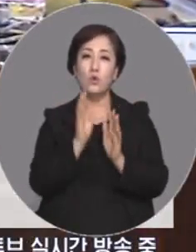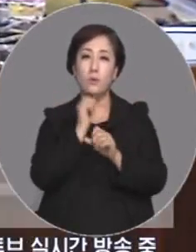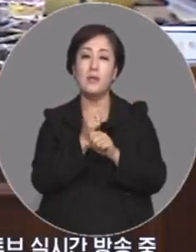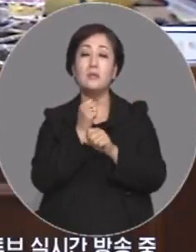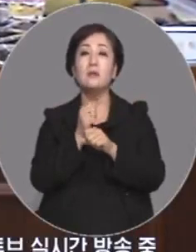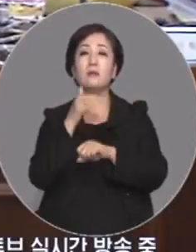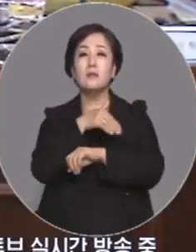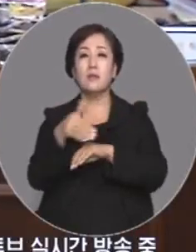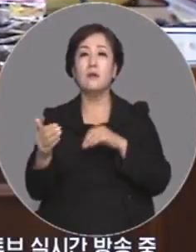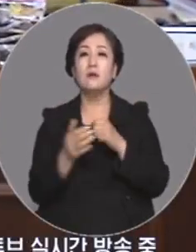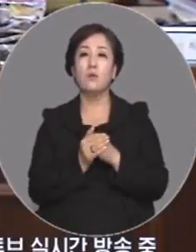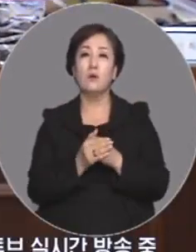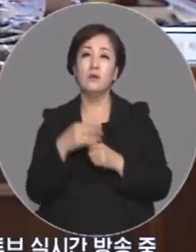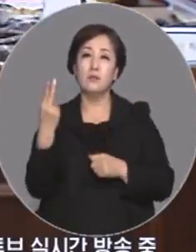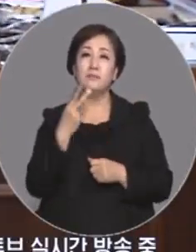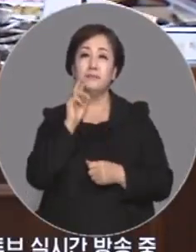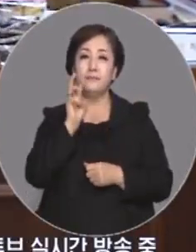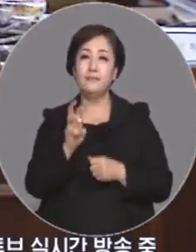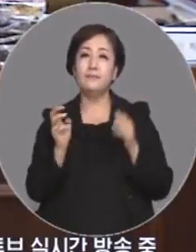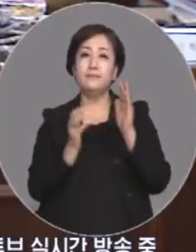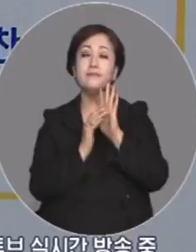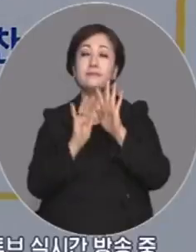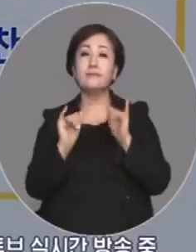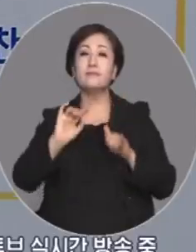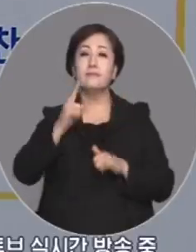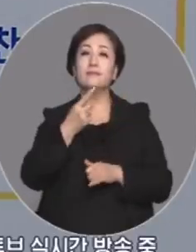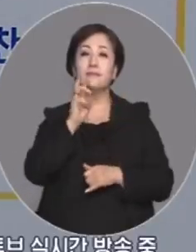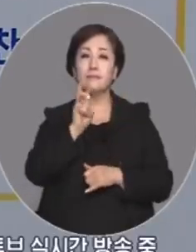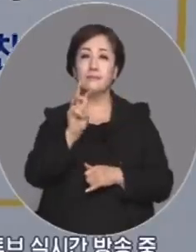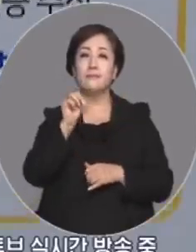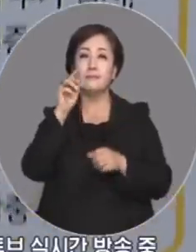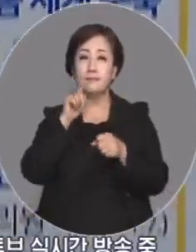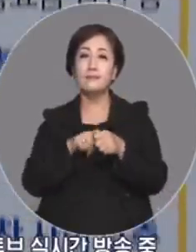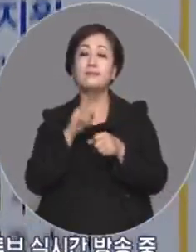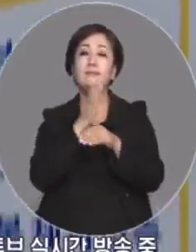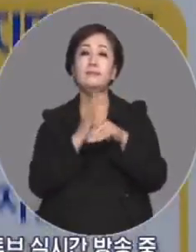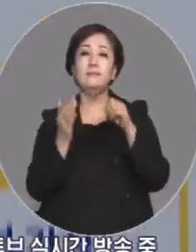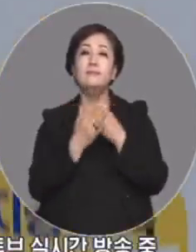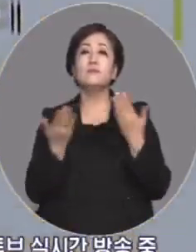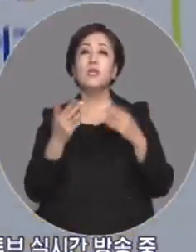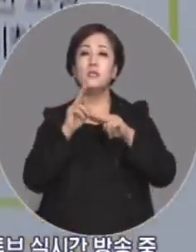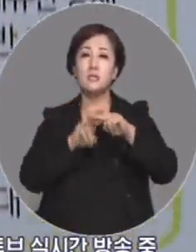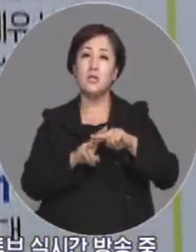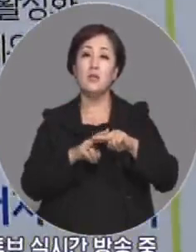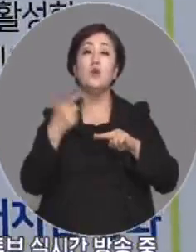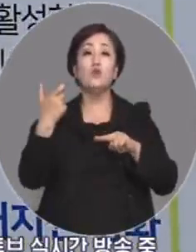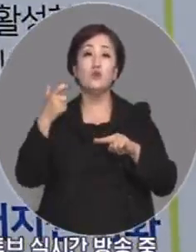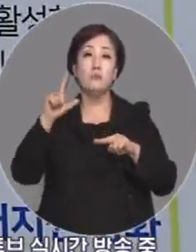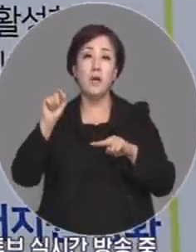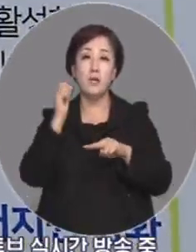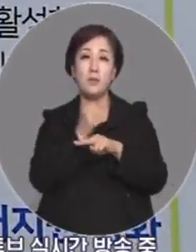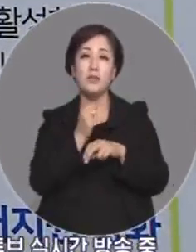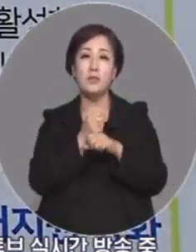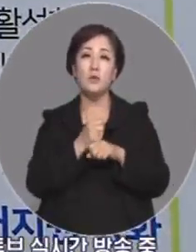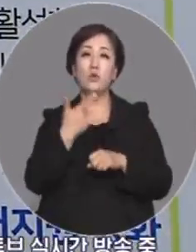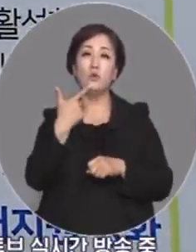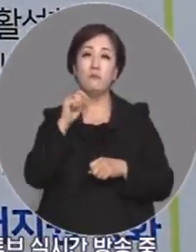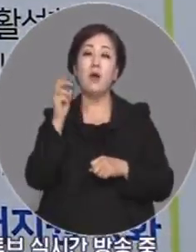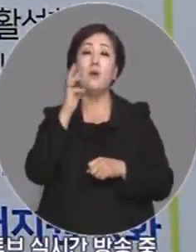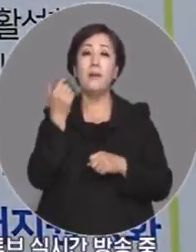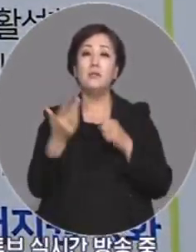나갈 이를 통해 2030년까지 인구 130만 명을 목표로 일자리 60만 개를 만들고 6만 8천